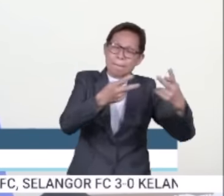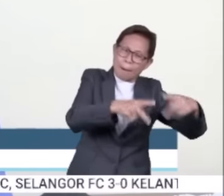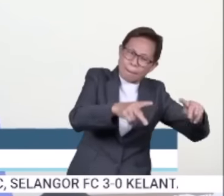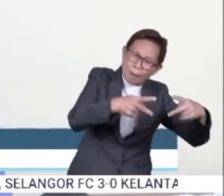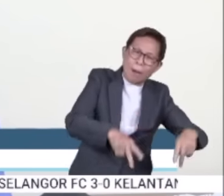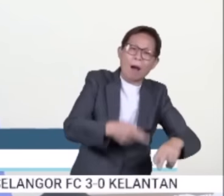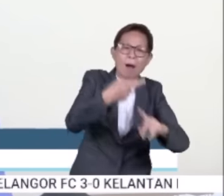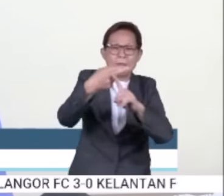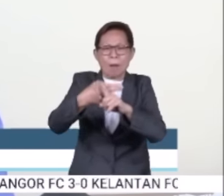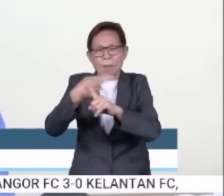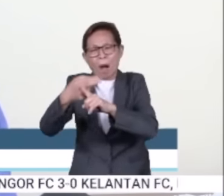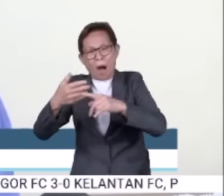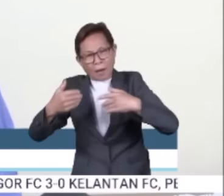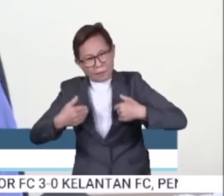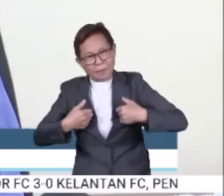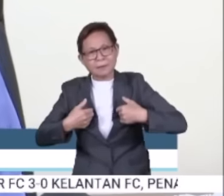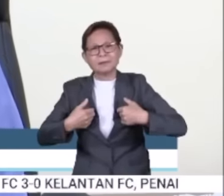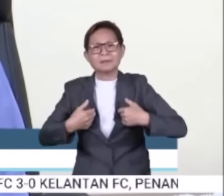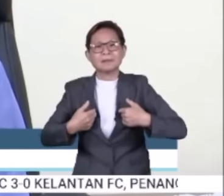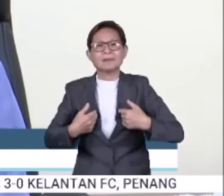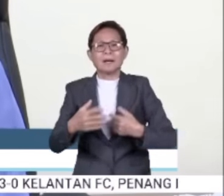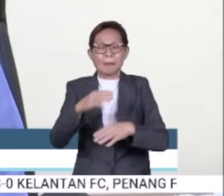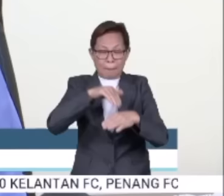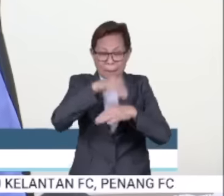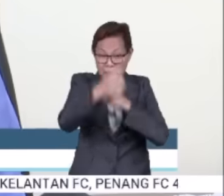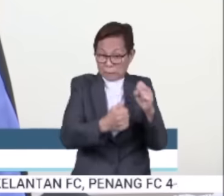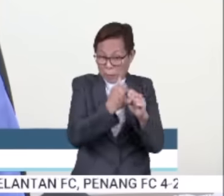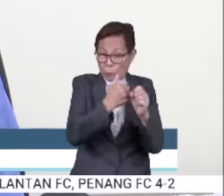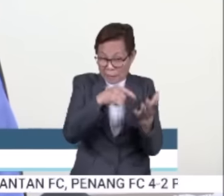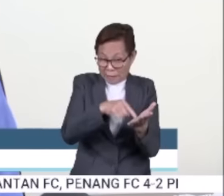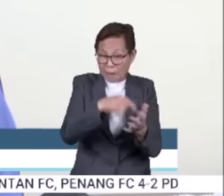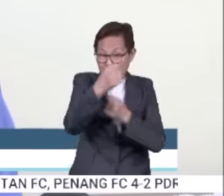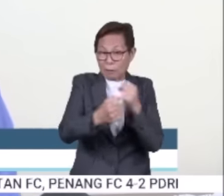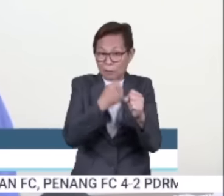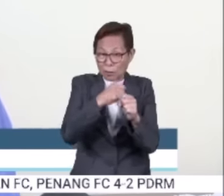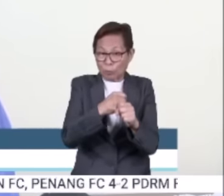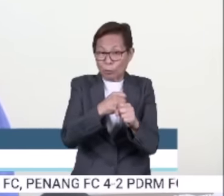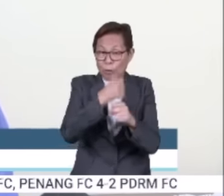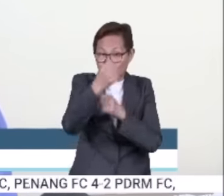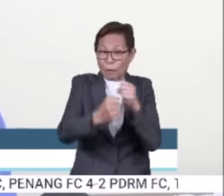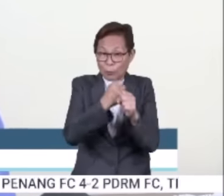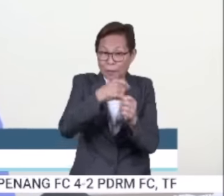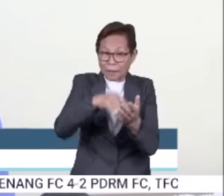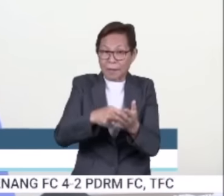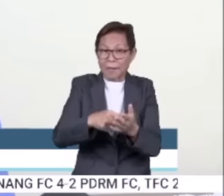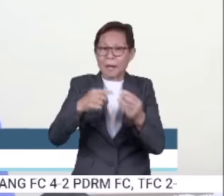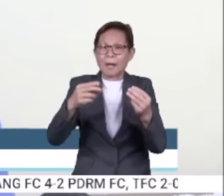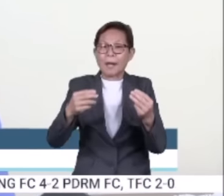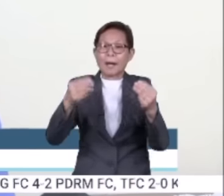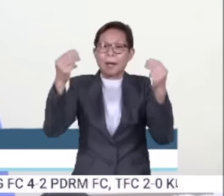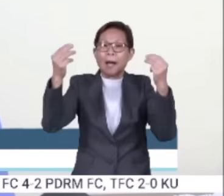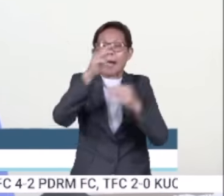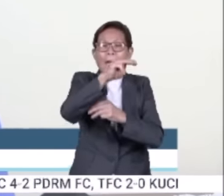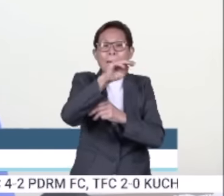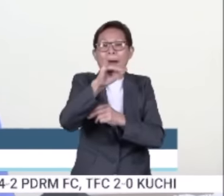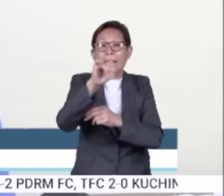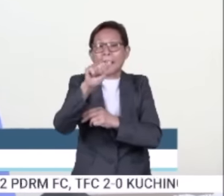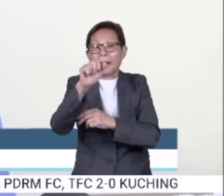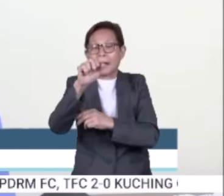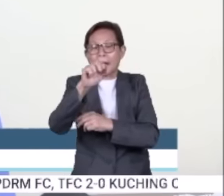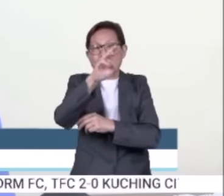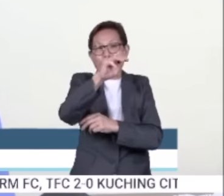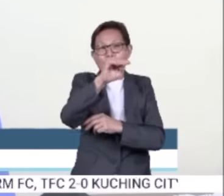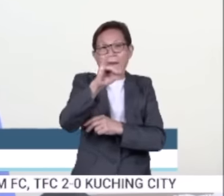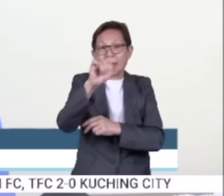pasar-pasar Ramadan, bazar Ramadan pun ada. Malah pada tahun ini, mulai tahun ini, Majlis Agama Islam Melaka telah